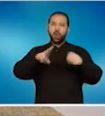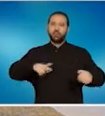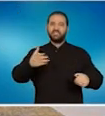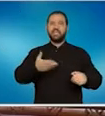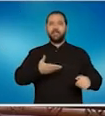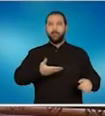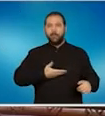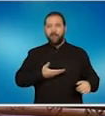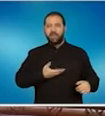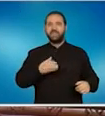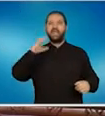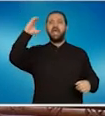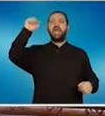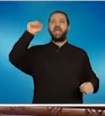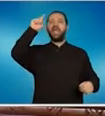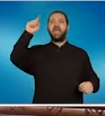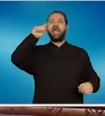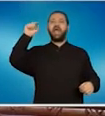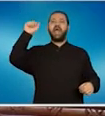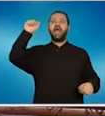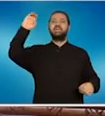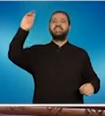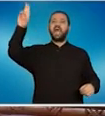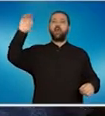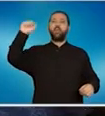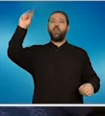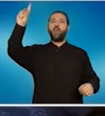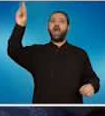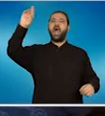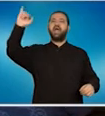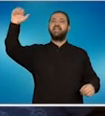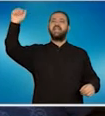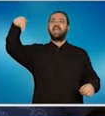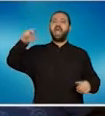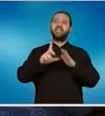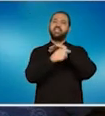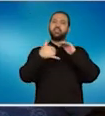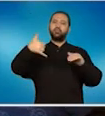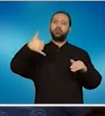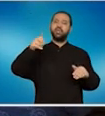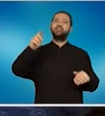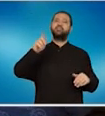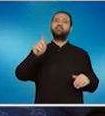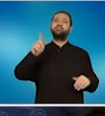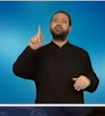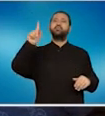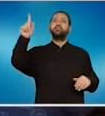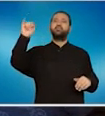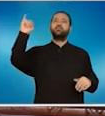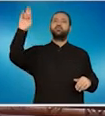Gavril Hotarele Episcopia Giurgiului. Prea cu ce, Părinte Adrian, bine ați revenit la Cuvânt pentru Bine Zurve. V-am regăsit! Părinte